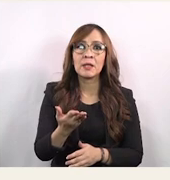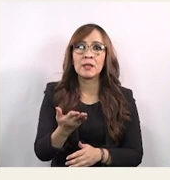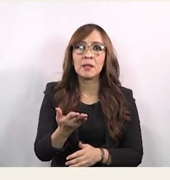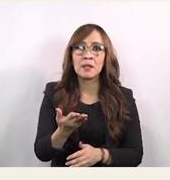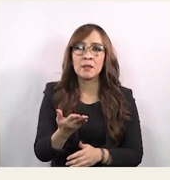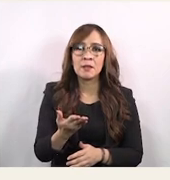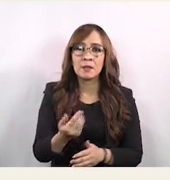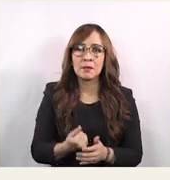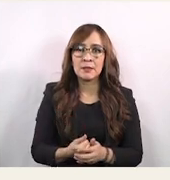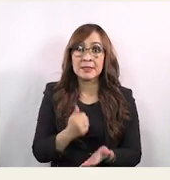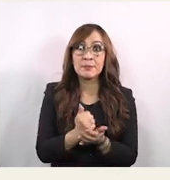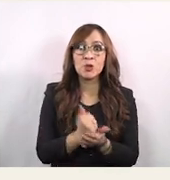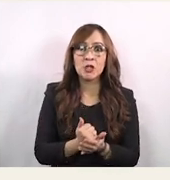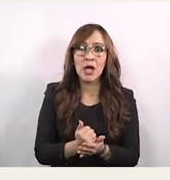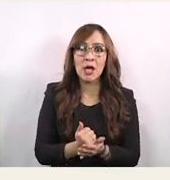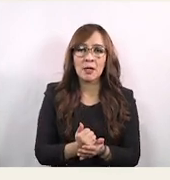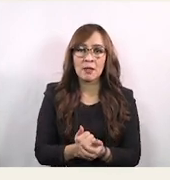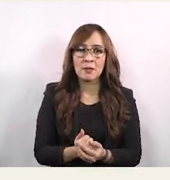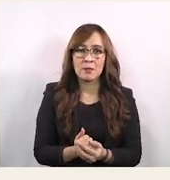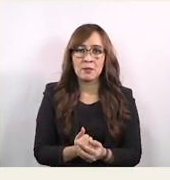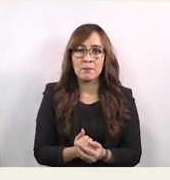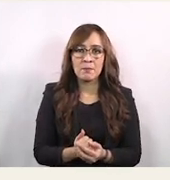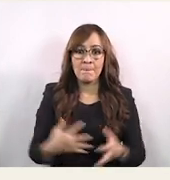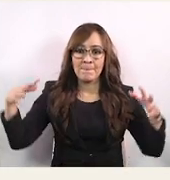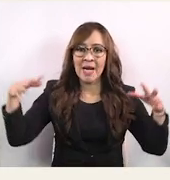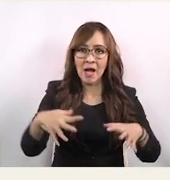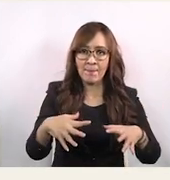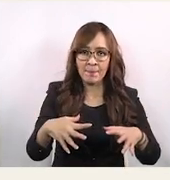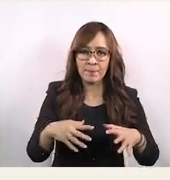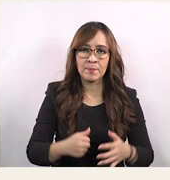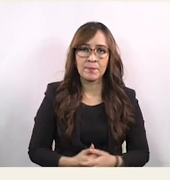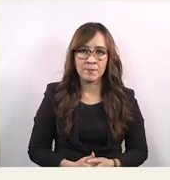perangkapnya Waduh ini yang berbahaya manis